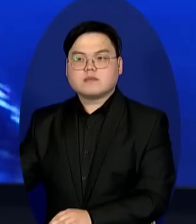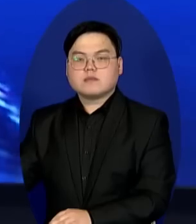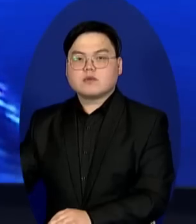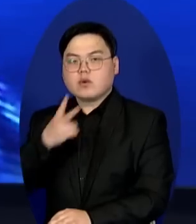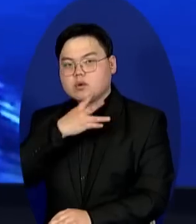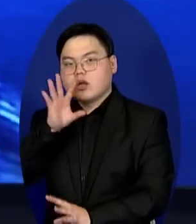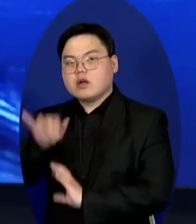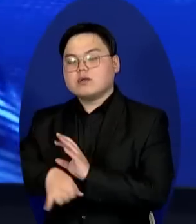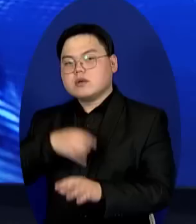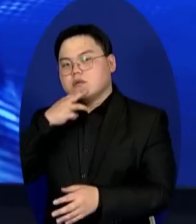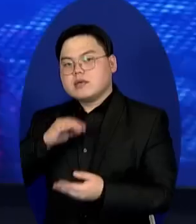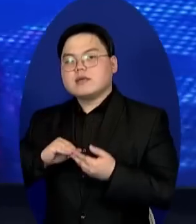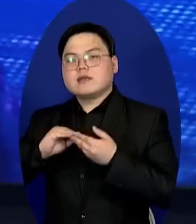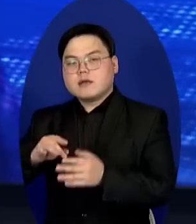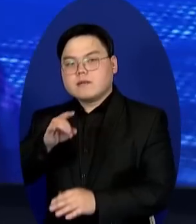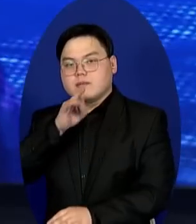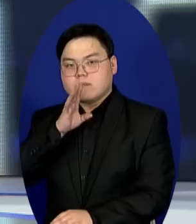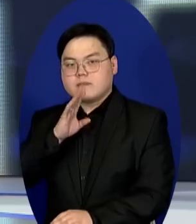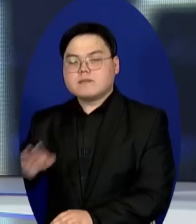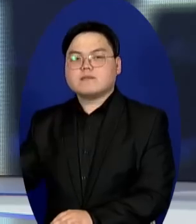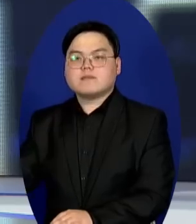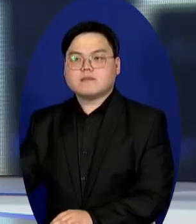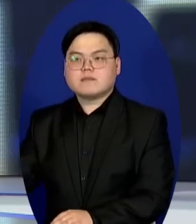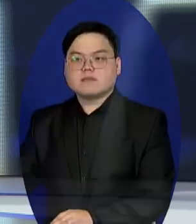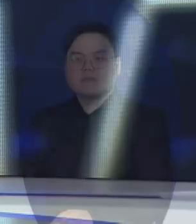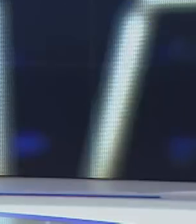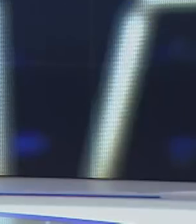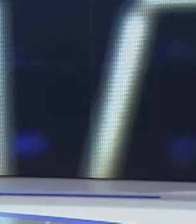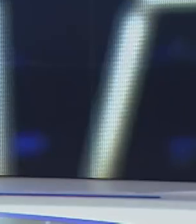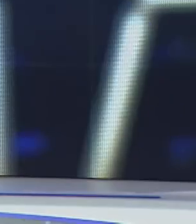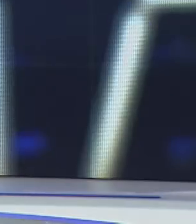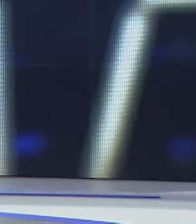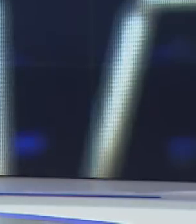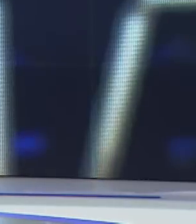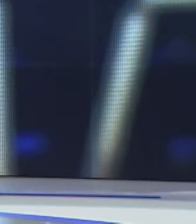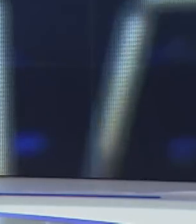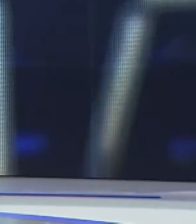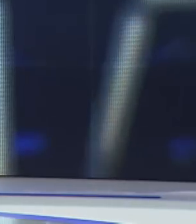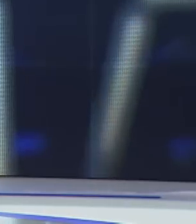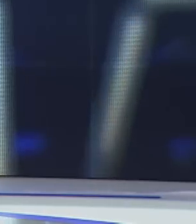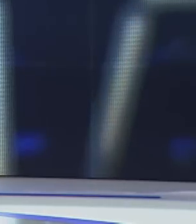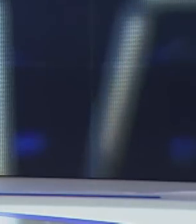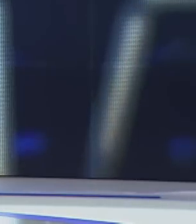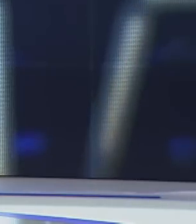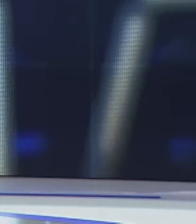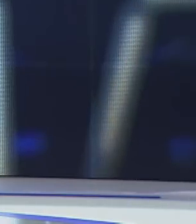Олон улсад болсон зарим үйл явдлын мэдээлэл сүрглээ. Одоо та бүхэнд спортын үйл амьдралын мэдээлэлээс танилцуулъя.